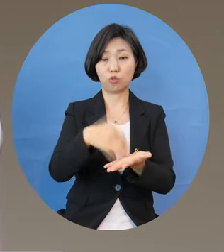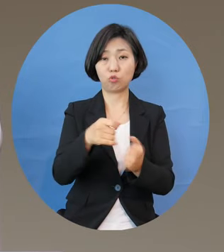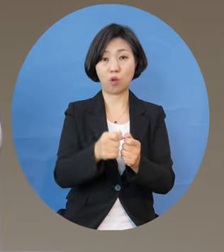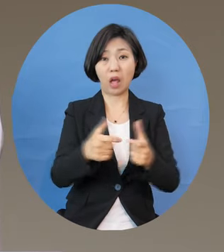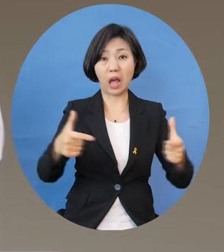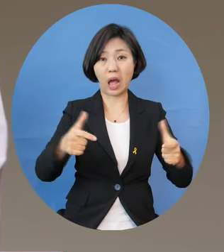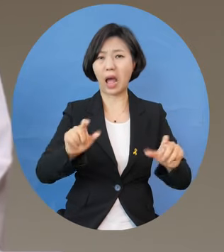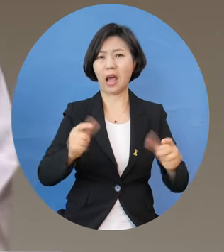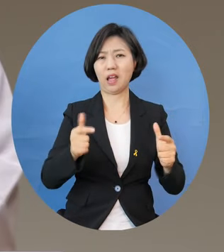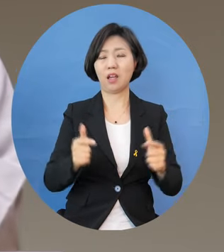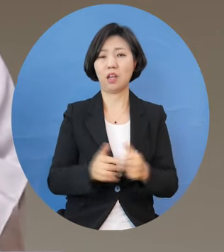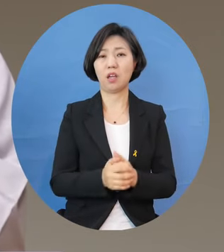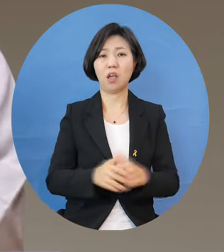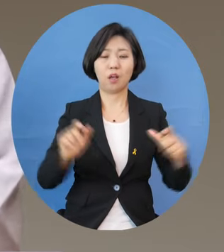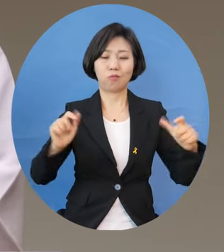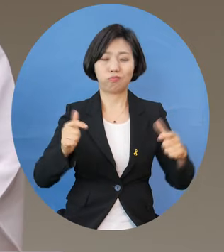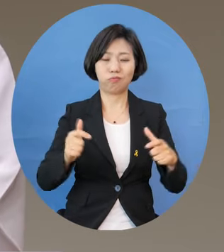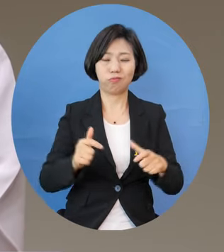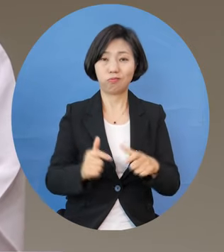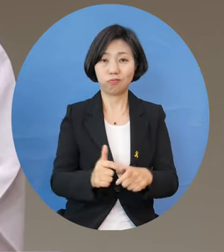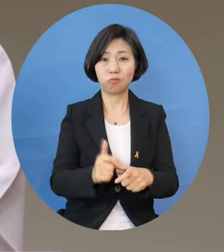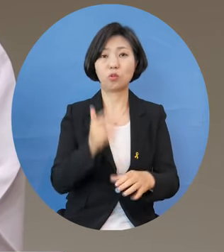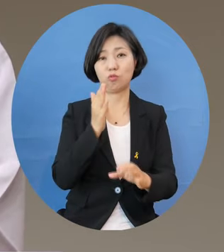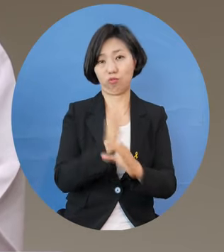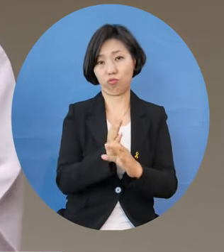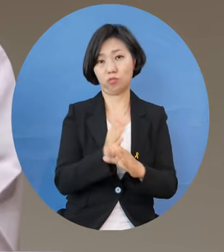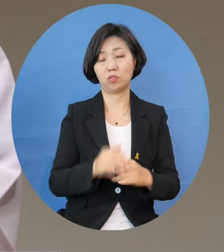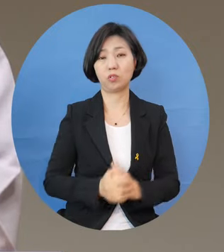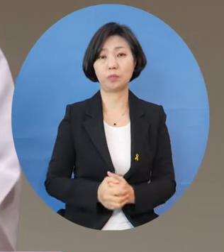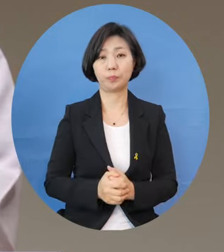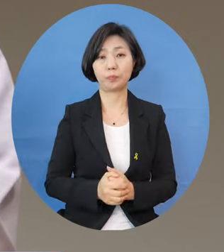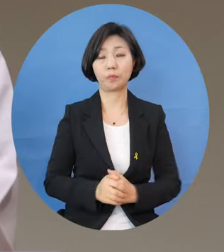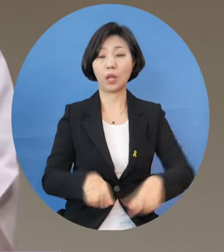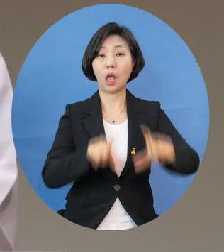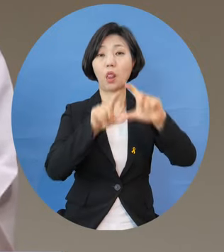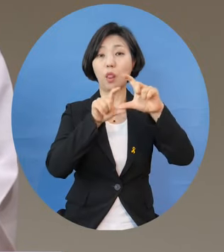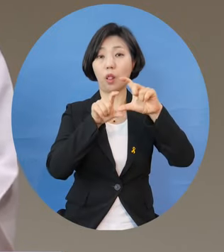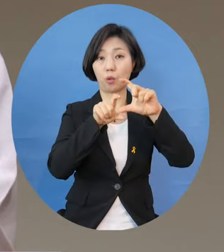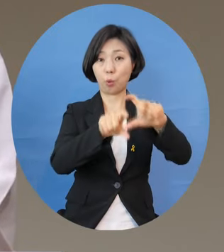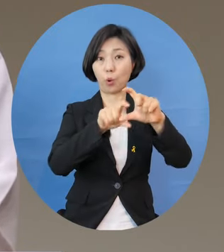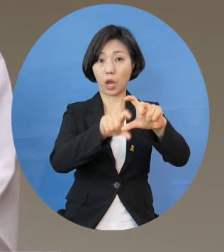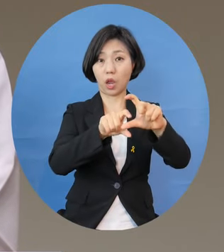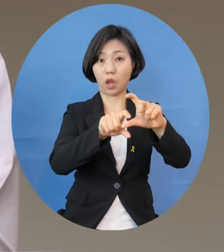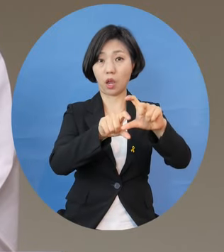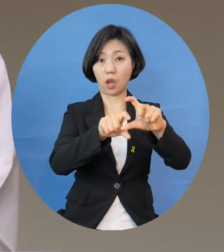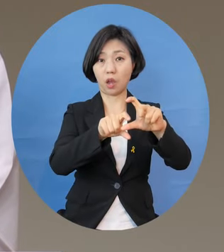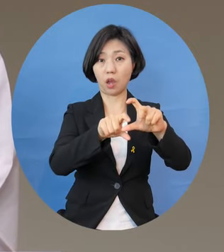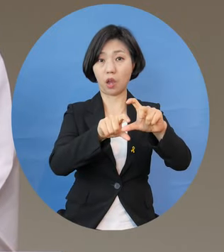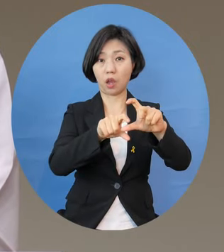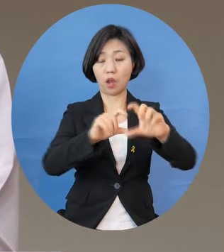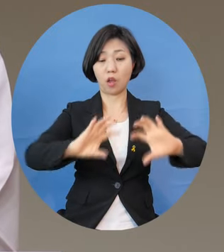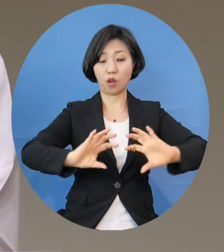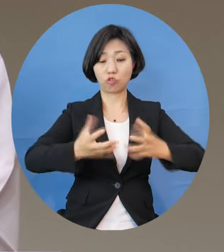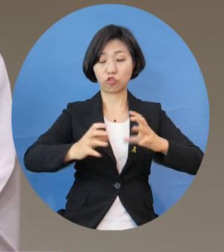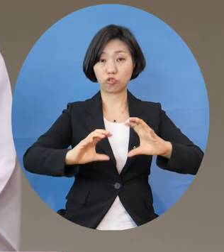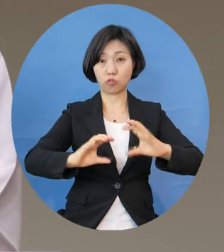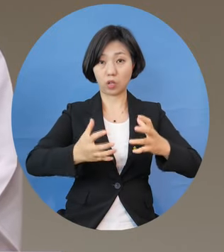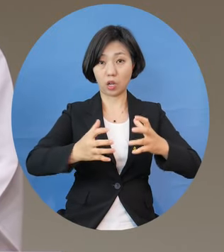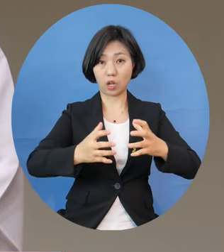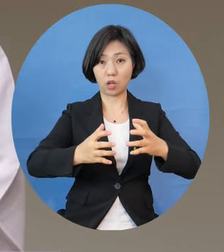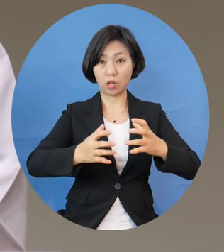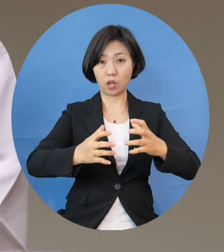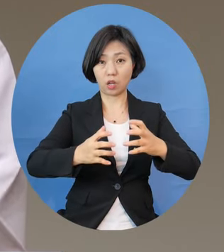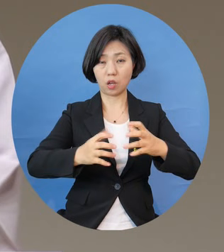한다? 점점 줄어들어가지고 통계 수치, 국가에서 낸 인구조사할 때 통계